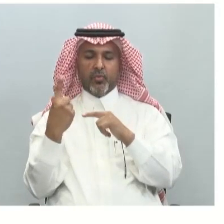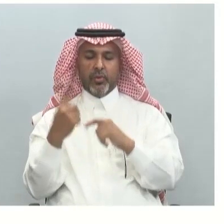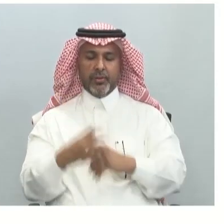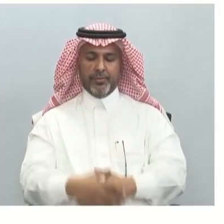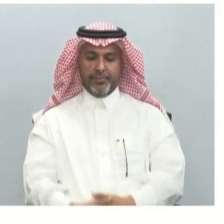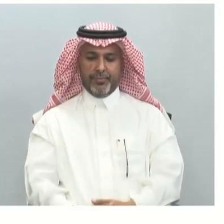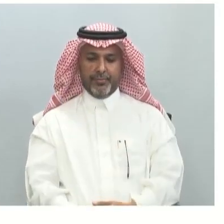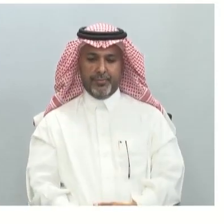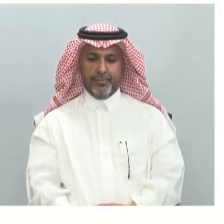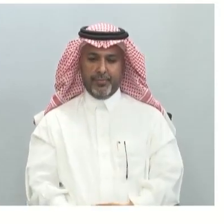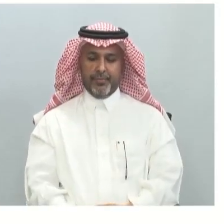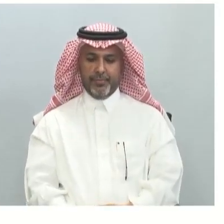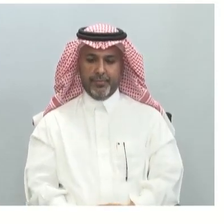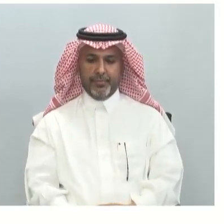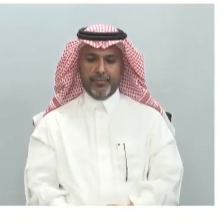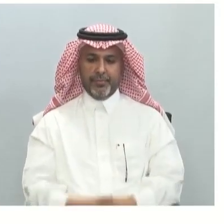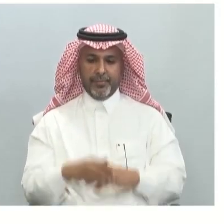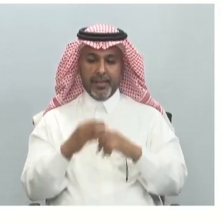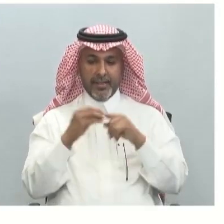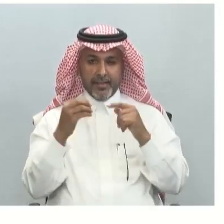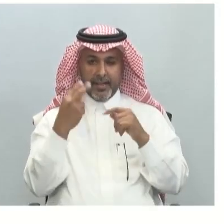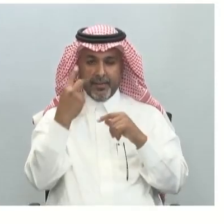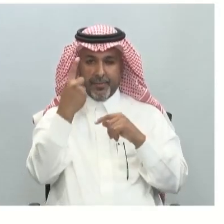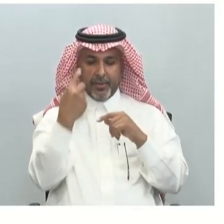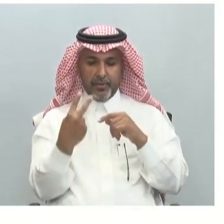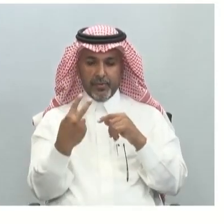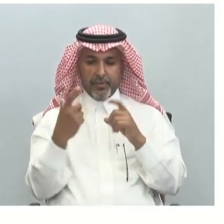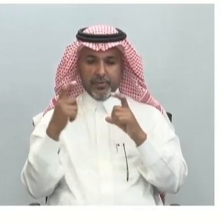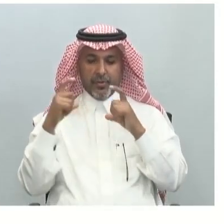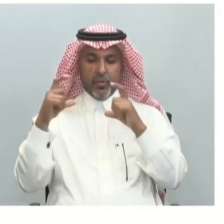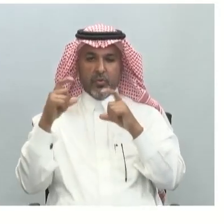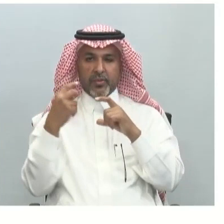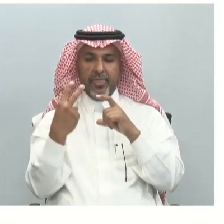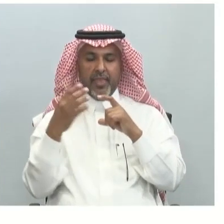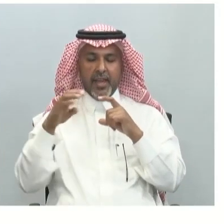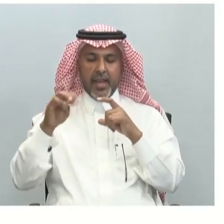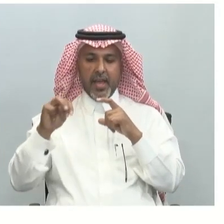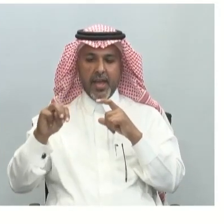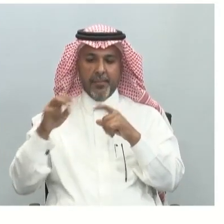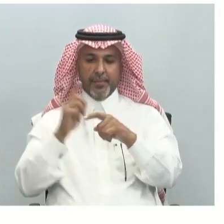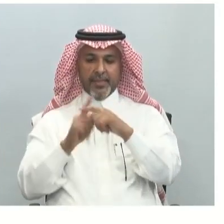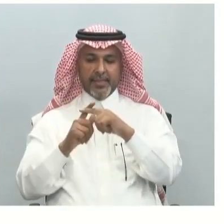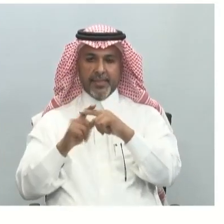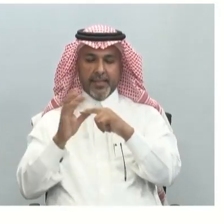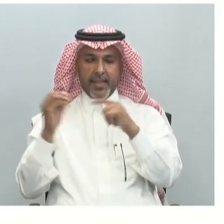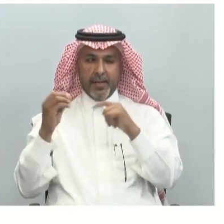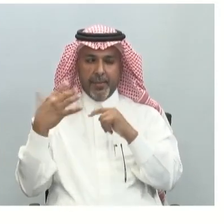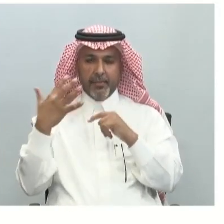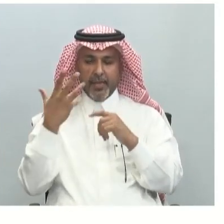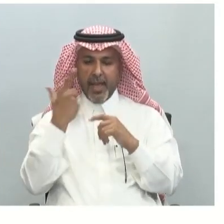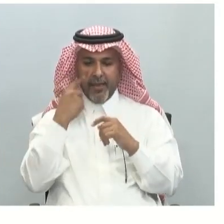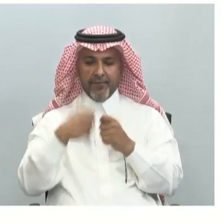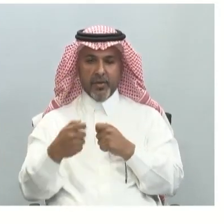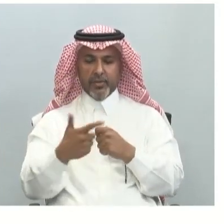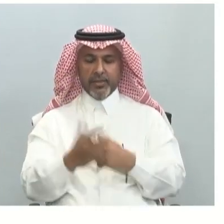سالب نصف في اثنين ام ناقصا خمسه من منكم يستطيع التوزيع هنا ممكن